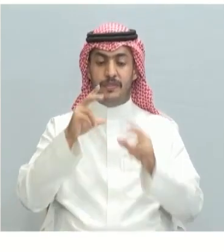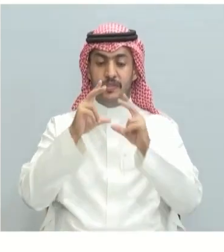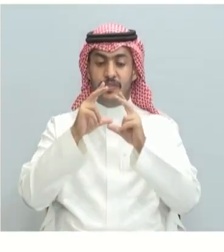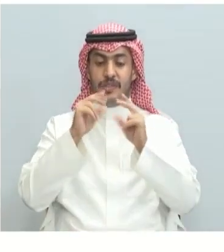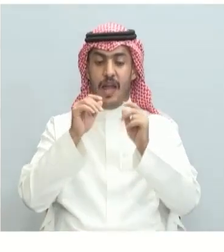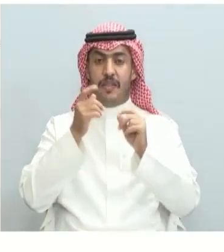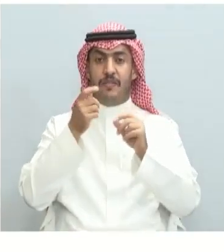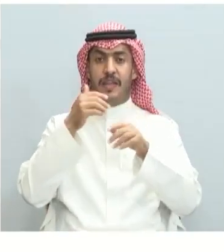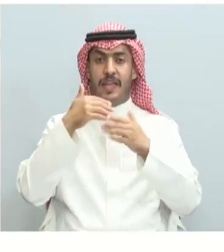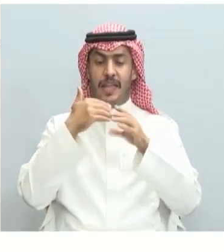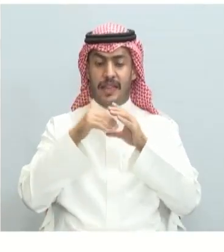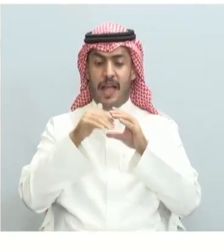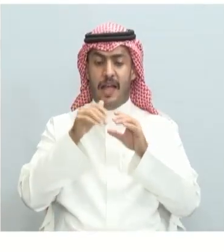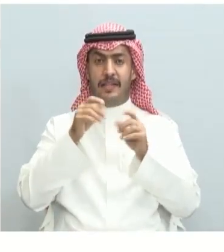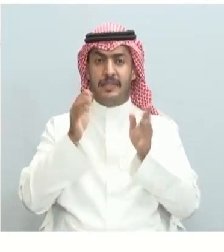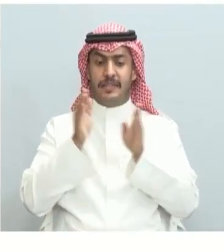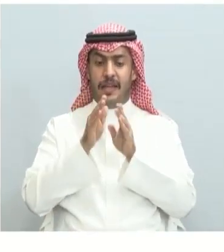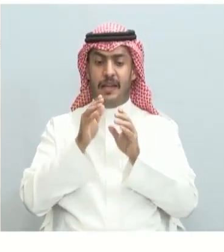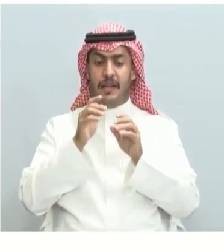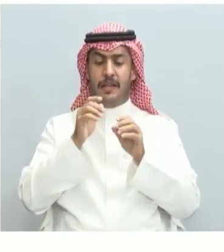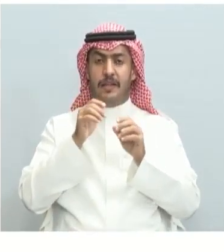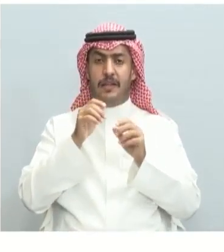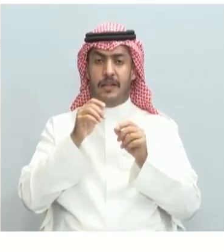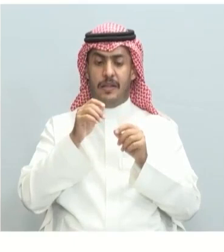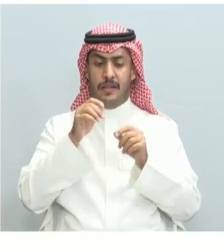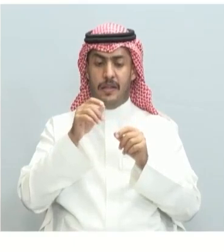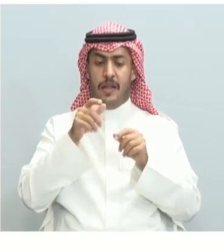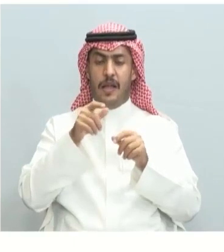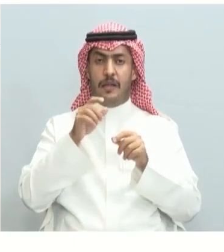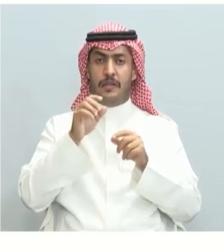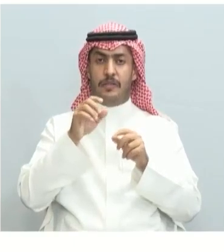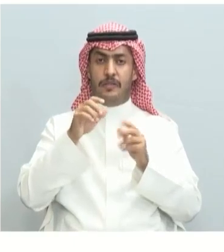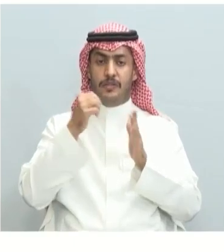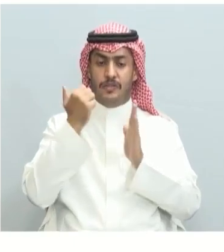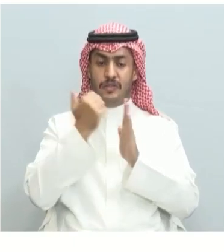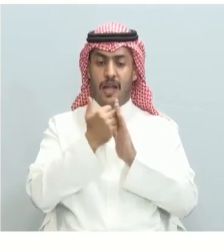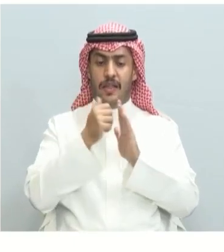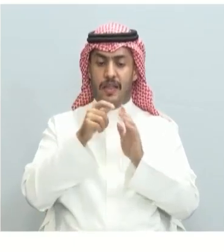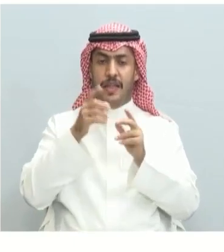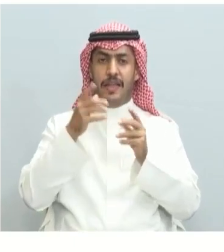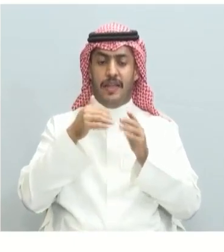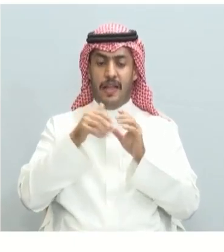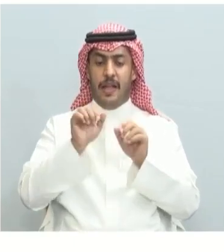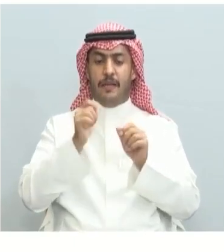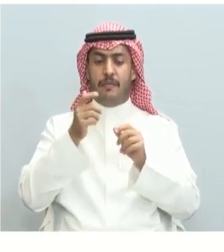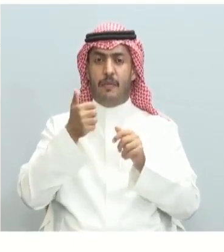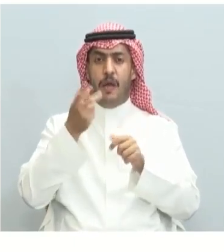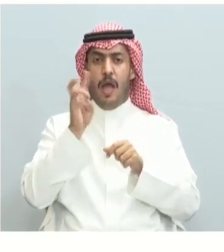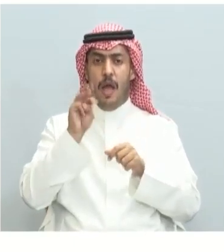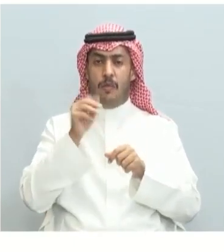الصغيره نرى انها لا تدخل ايضا ضمن المقياس التقليدي ولكنها تدخل ضمن